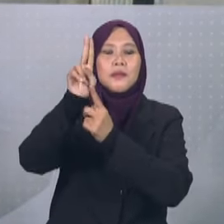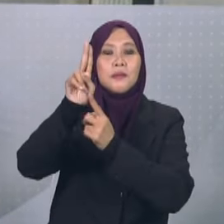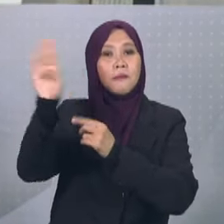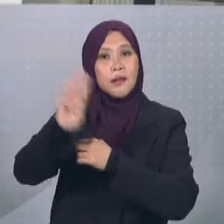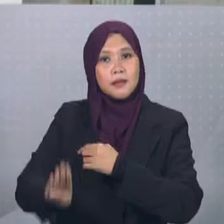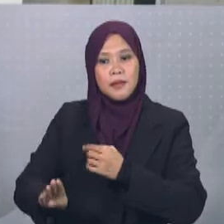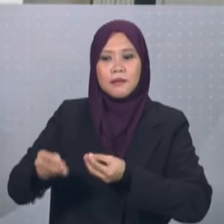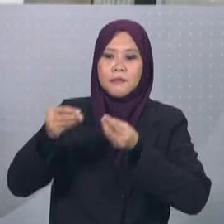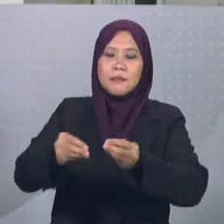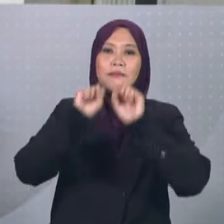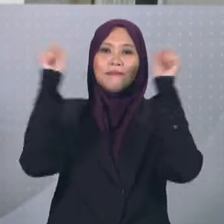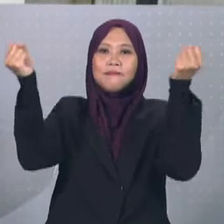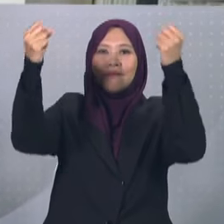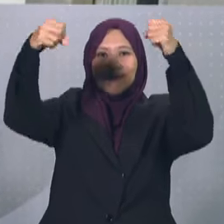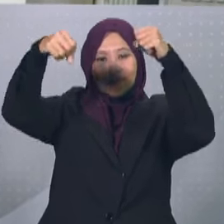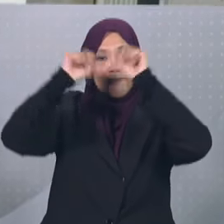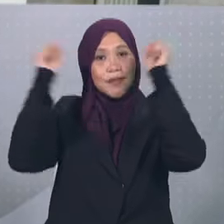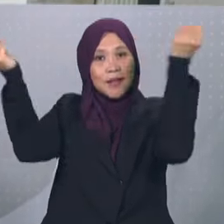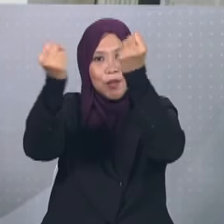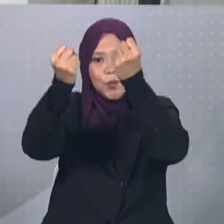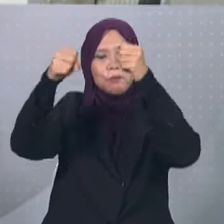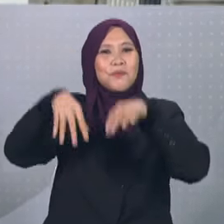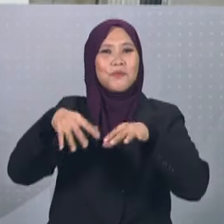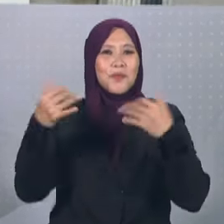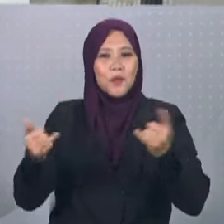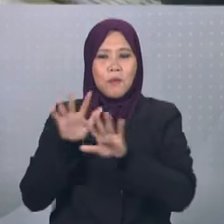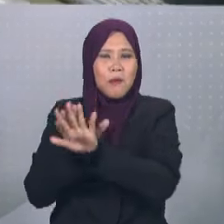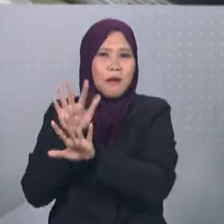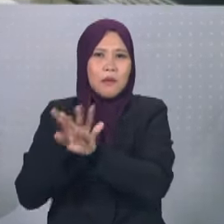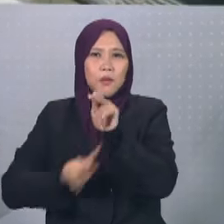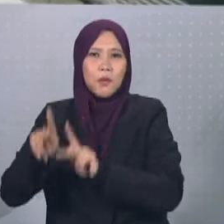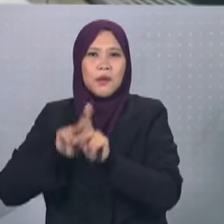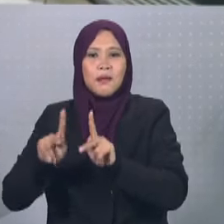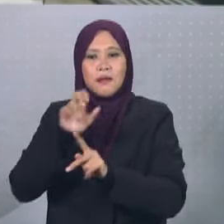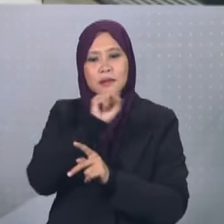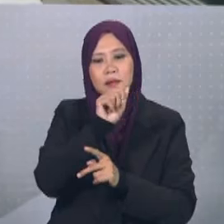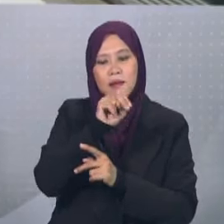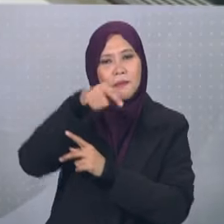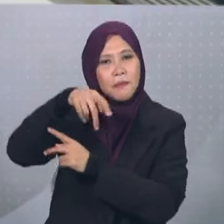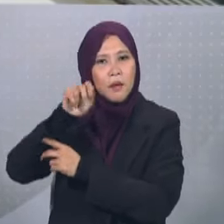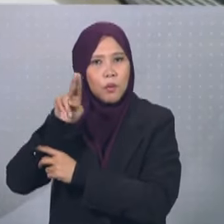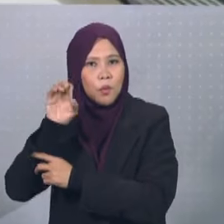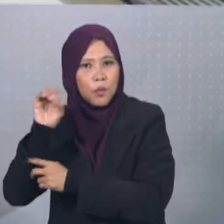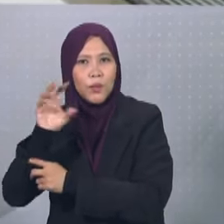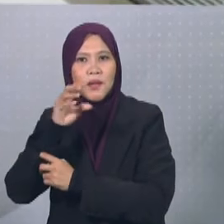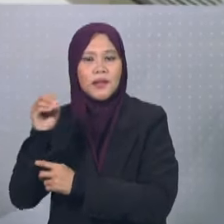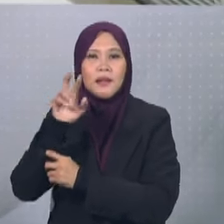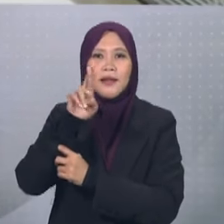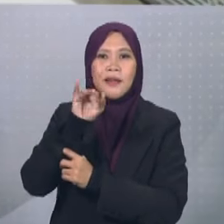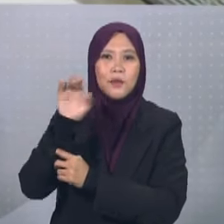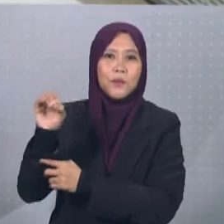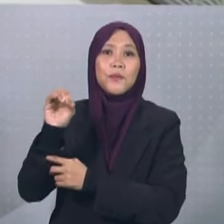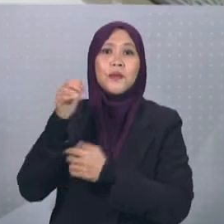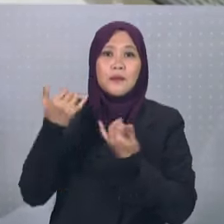menyerahkan stadium mereka kepada pihak berkuasa di bandaraya padat dengan penduduk São Paulo dan Rio de Janeiro. Bandaraya berkenaan cuba